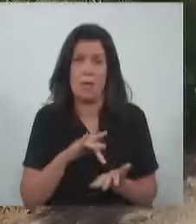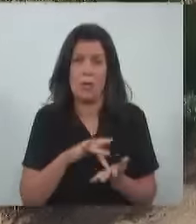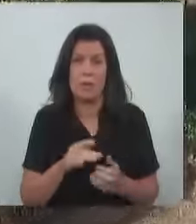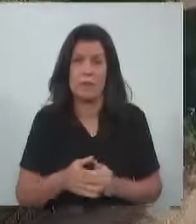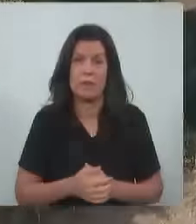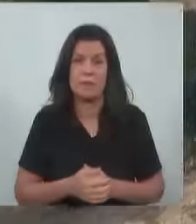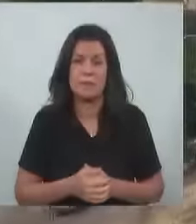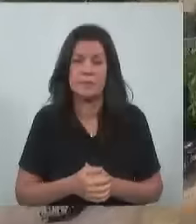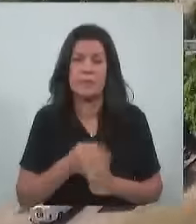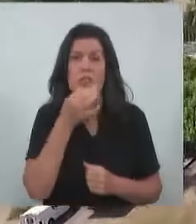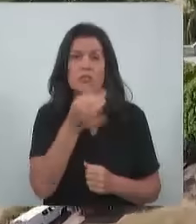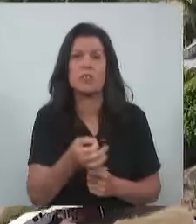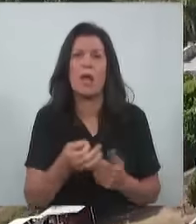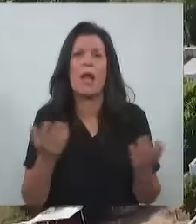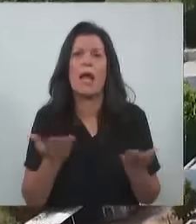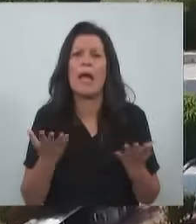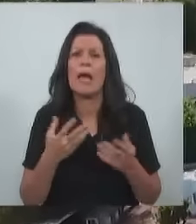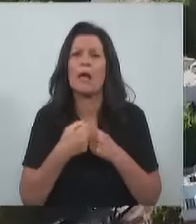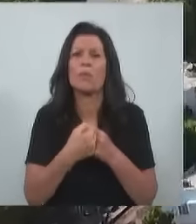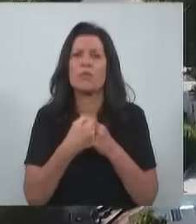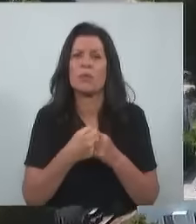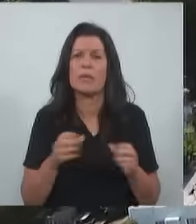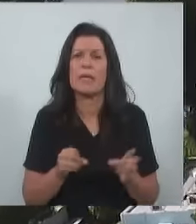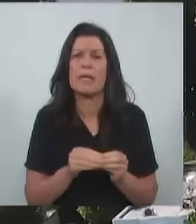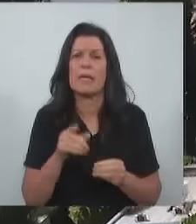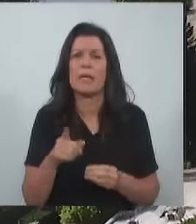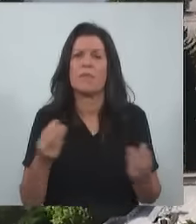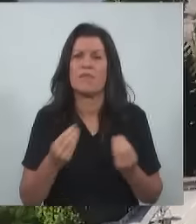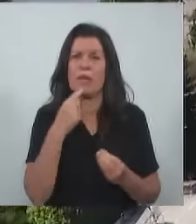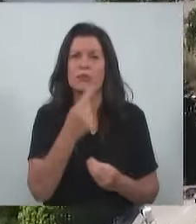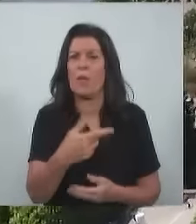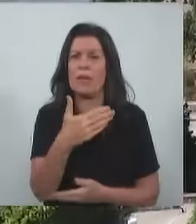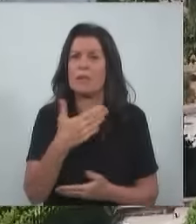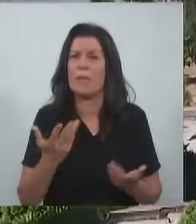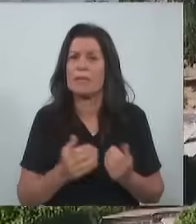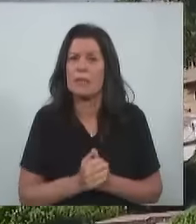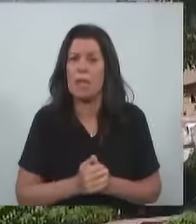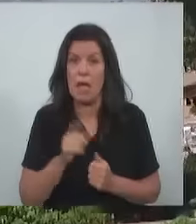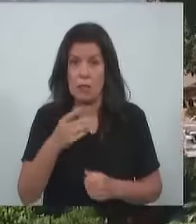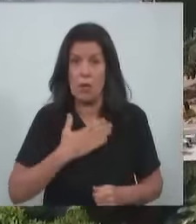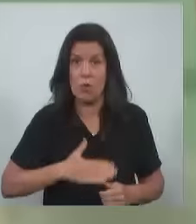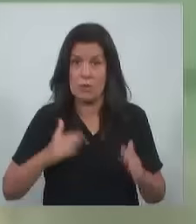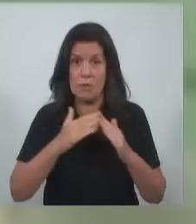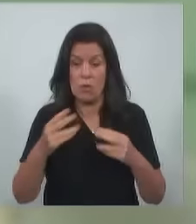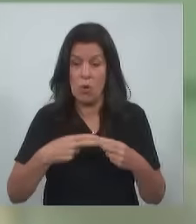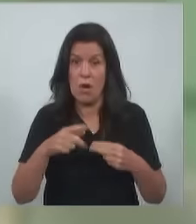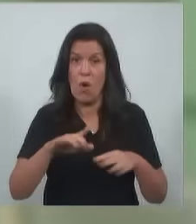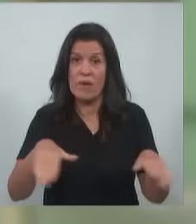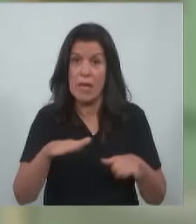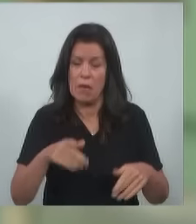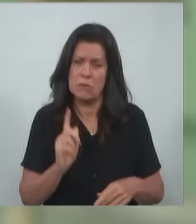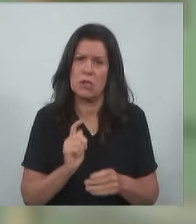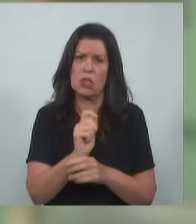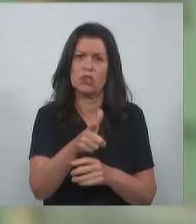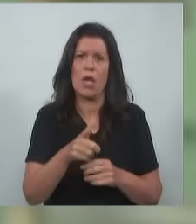השאלה איך מתמודדים בסוף עם הטיעון הזה של המדינה? אתם רוצים לגור על הים, תשלמו. הוא יכול חלק מהמגרשים באמת